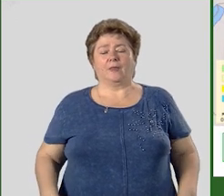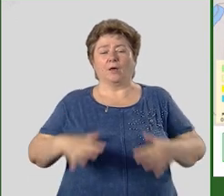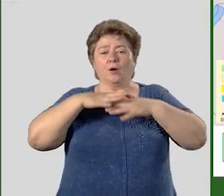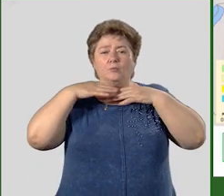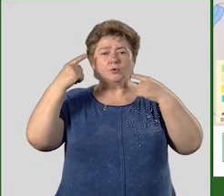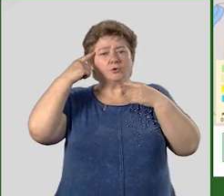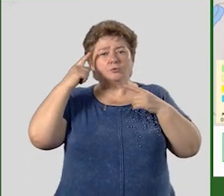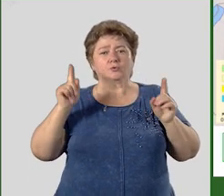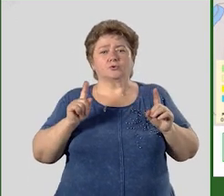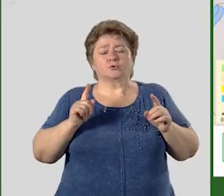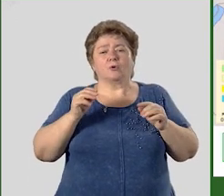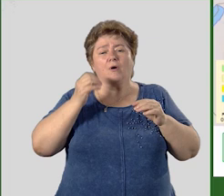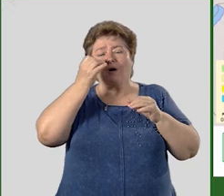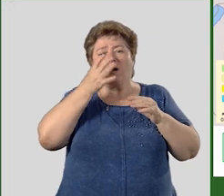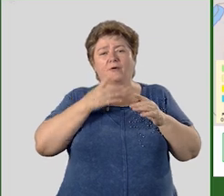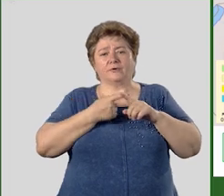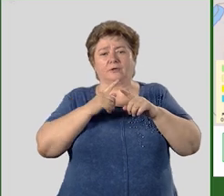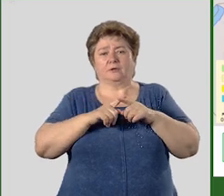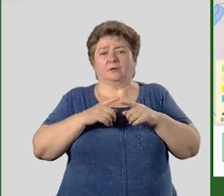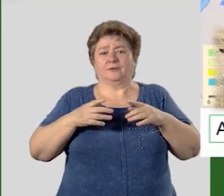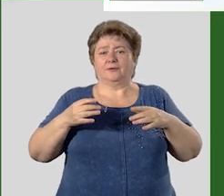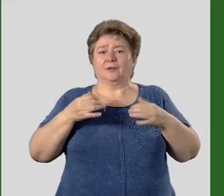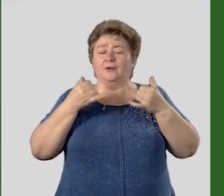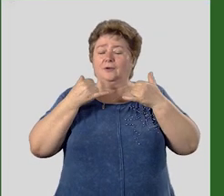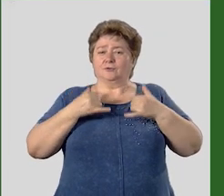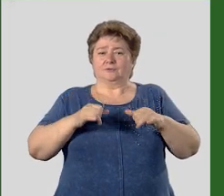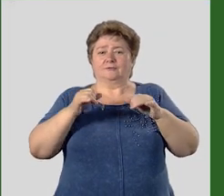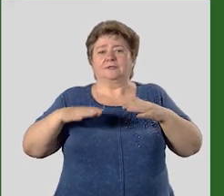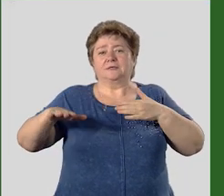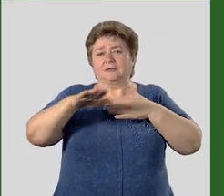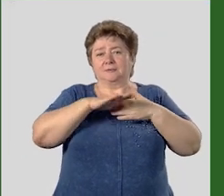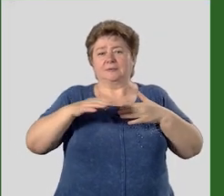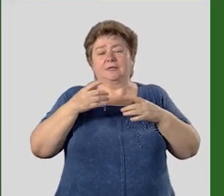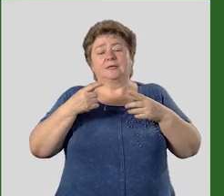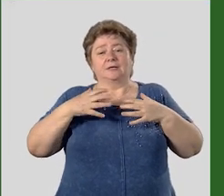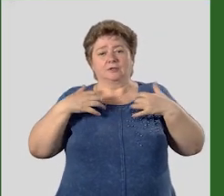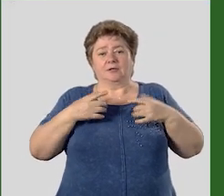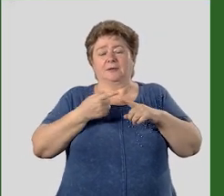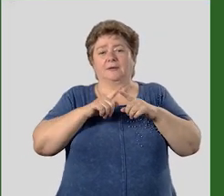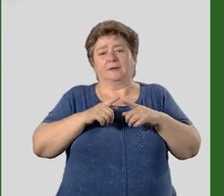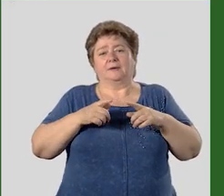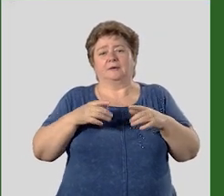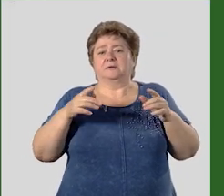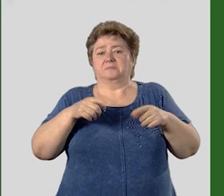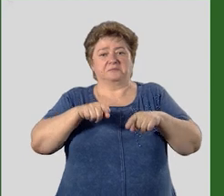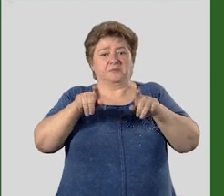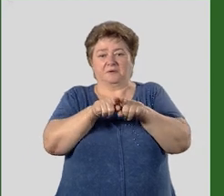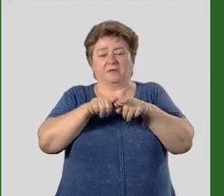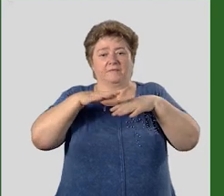Многие думают, что Африка – это рай для животных. К сожалению, это давно уже не